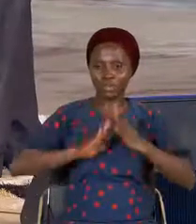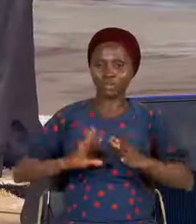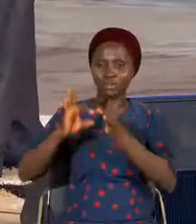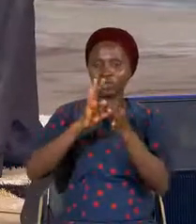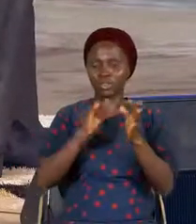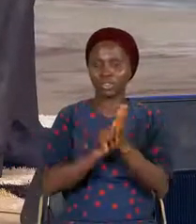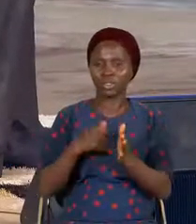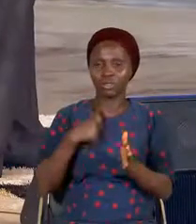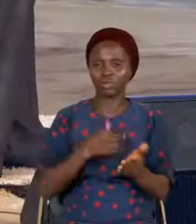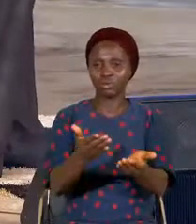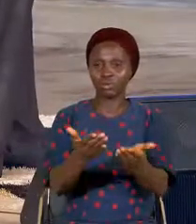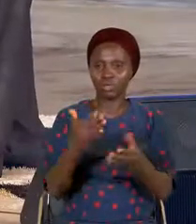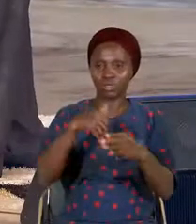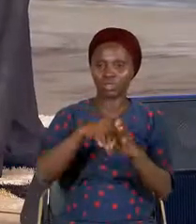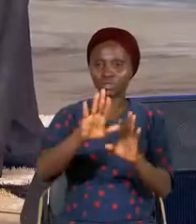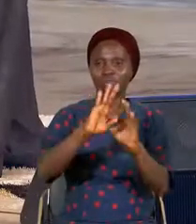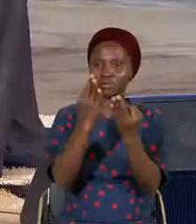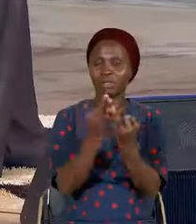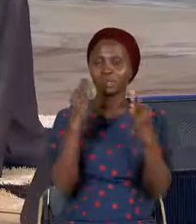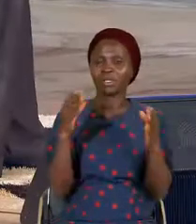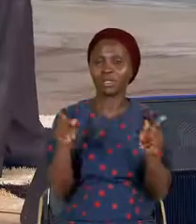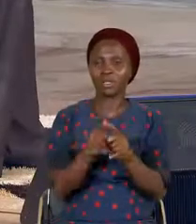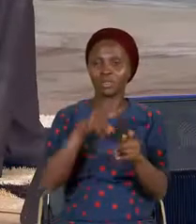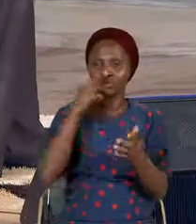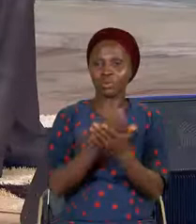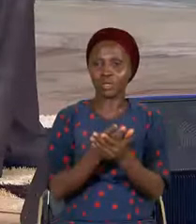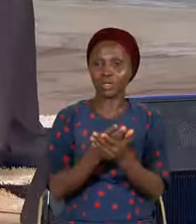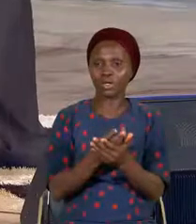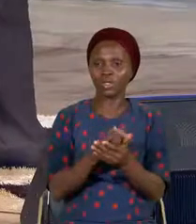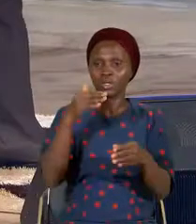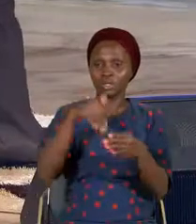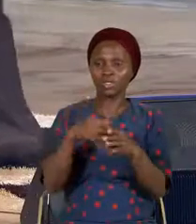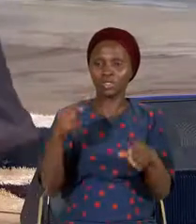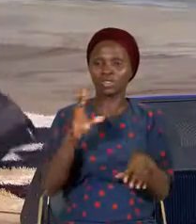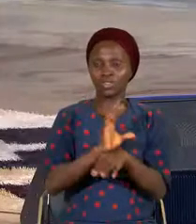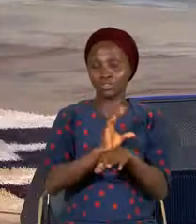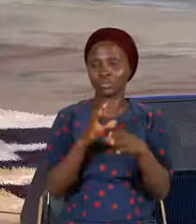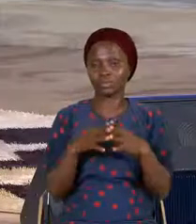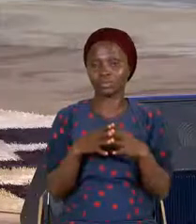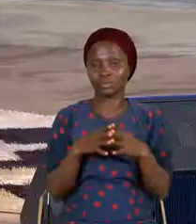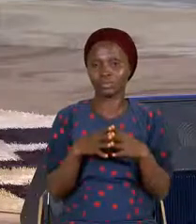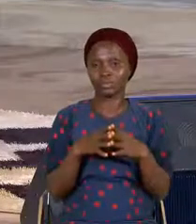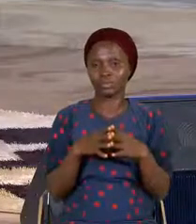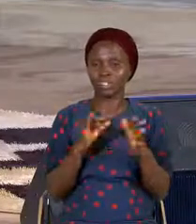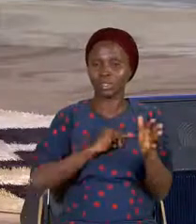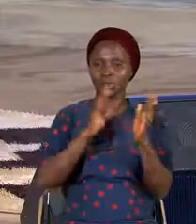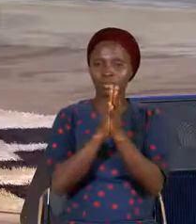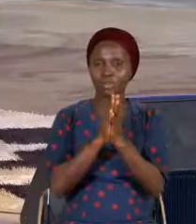l'unité que vous cherchez dans votre famille, aussi bien que dans l'église. Je